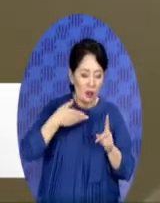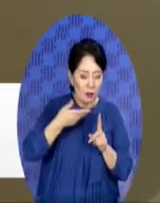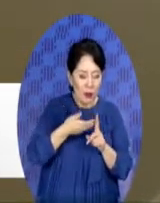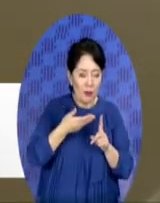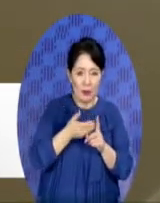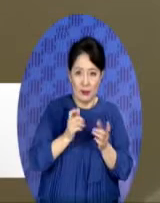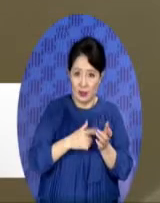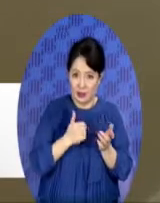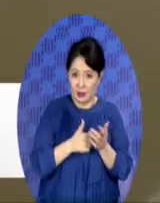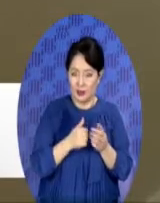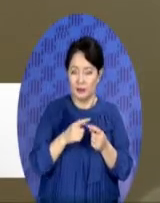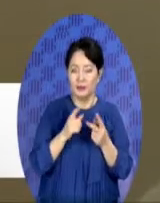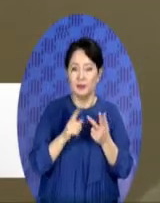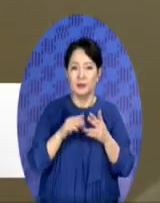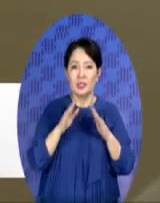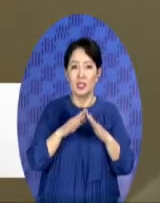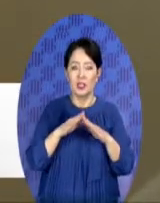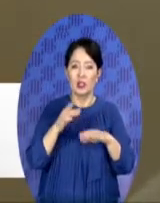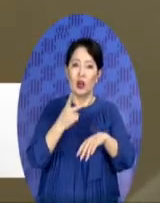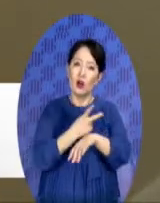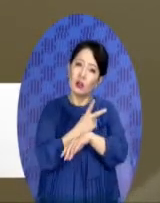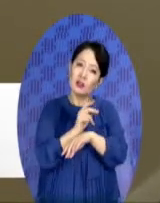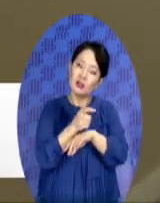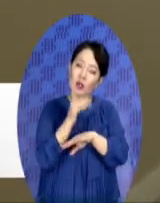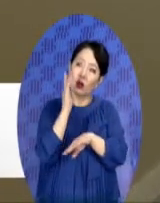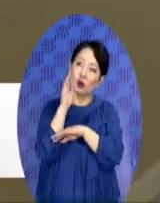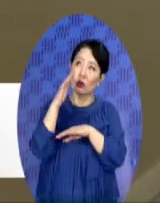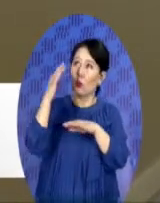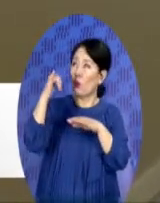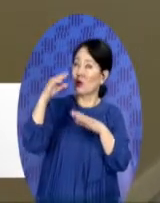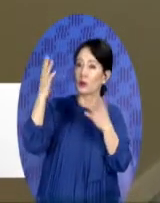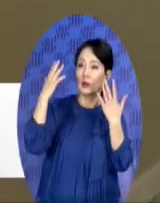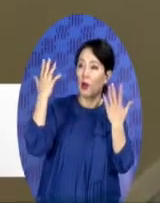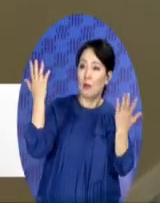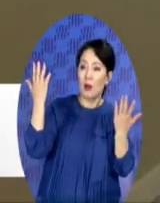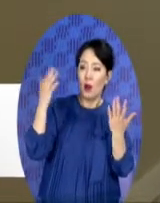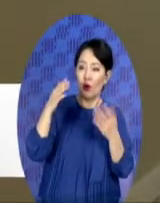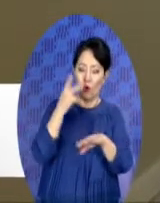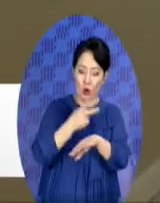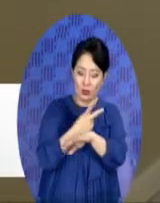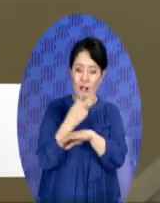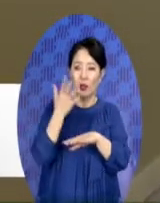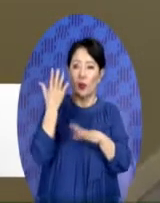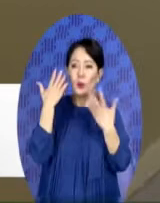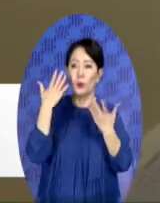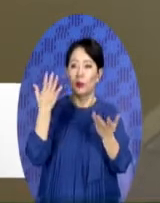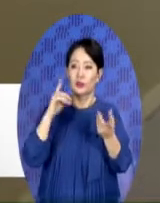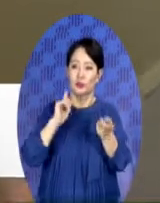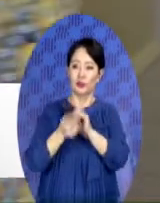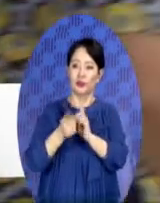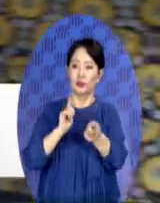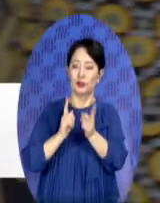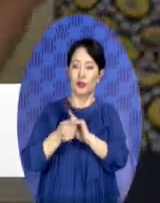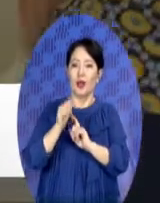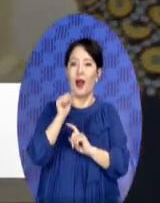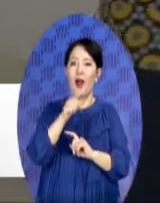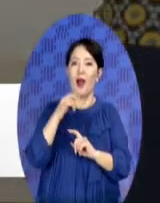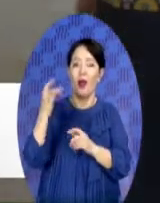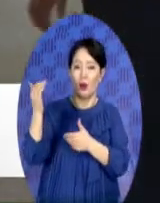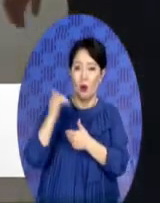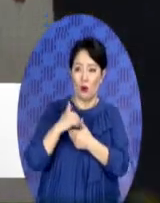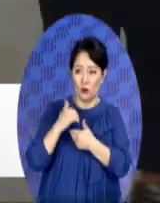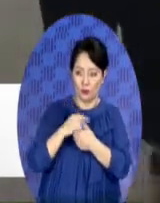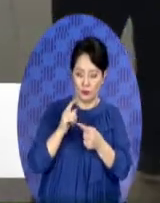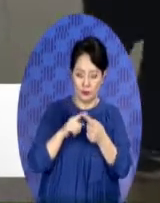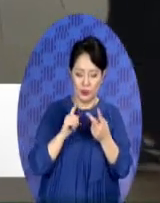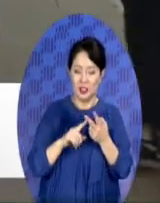За гэртээ бол 2 цаг тутам өдрийн цагаар утаагүй өдрийн цагаар 2 цаг тутам агарж болтхих. За ямар нэгэн одоо химийн